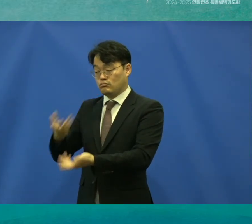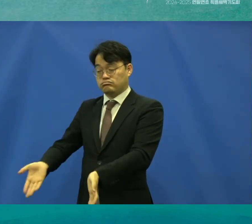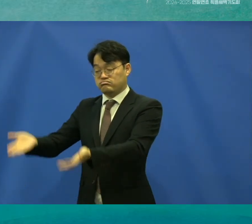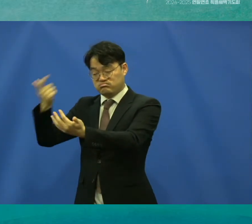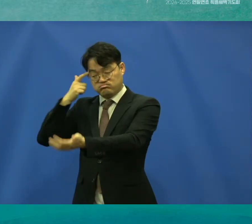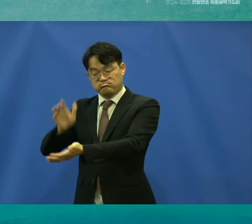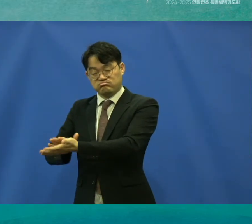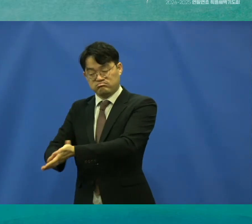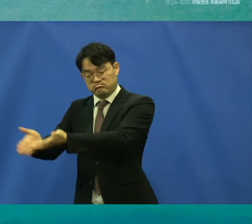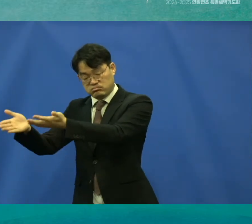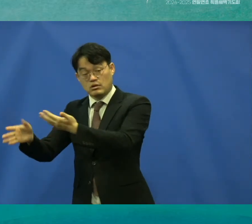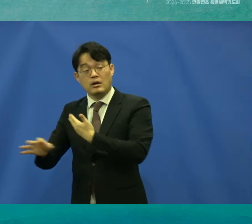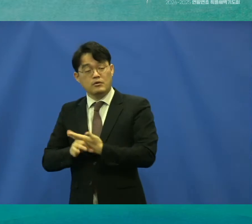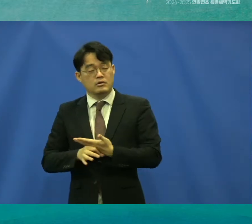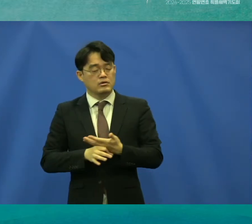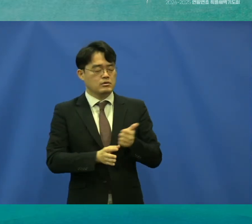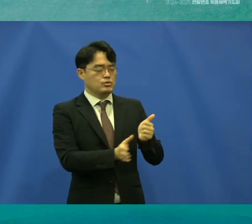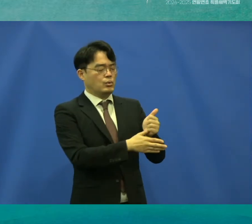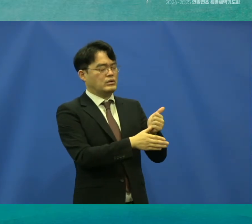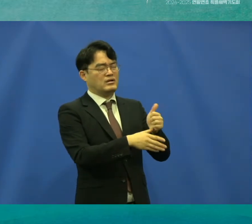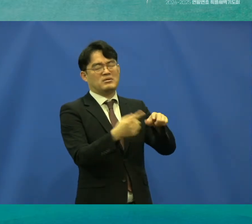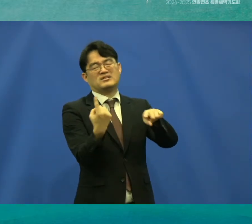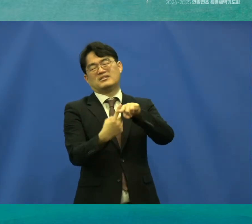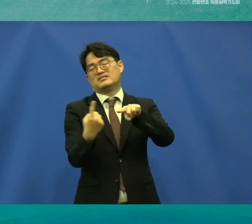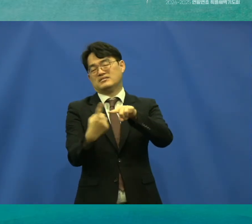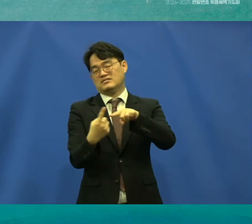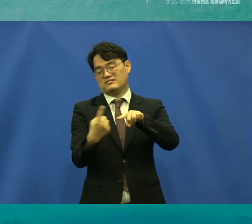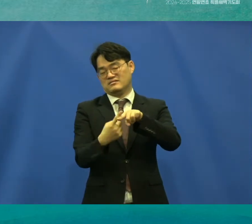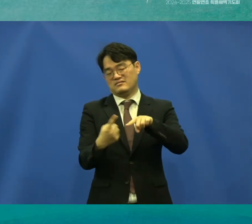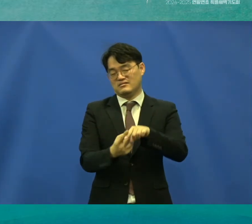은근히 영적 우월주의에 도취될 가능성이 높아요.